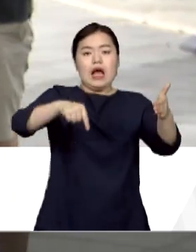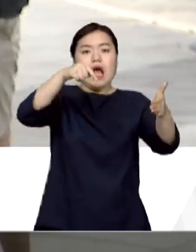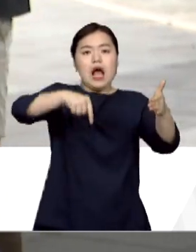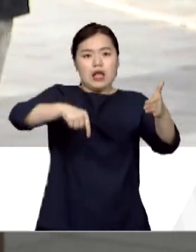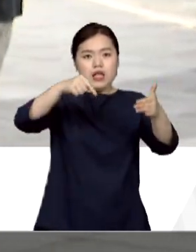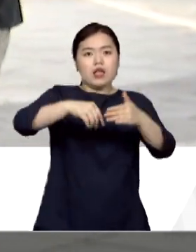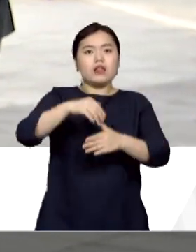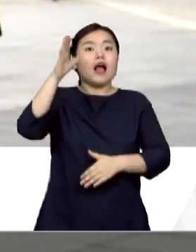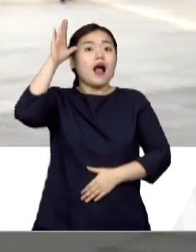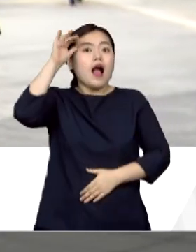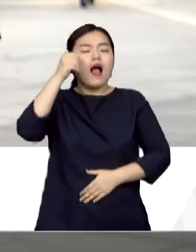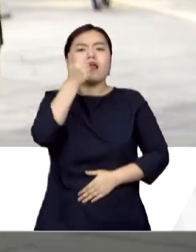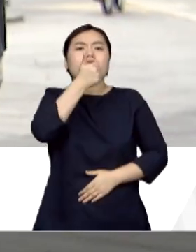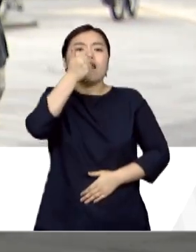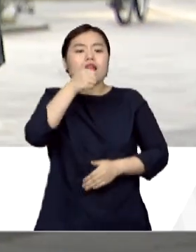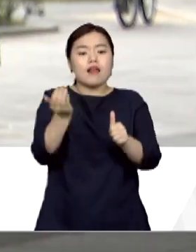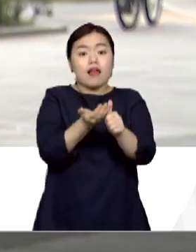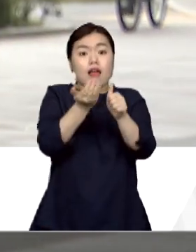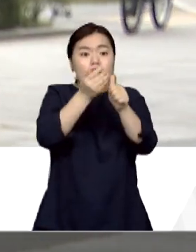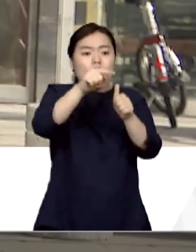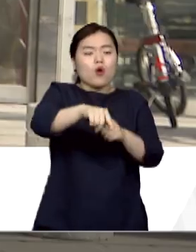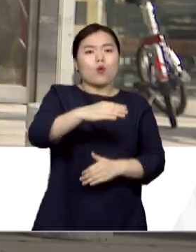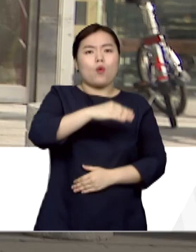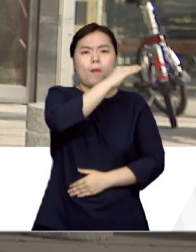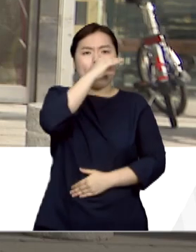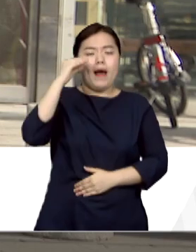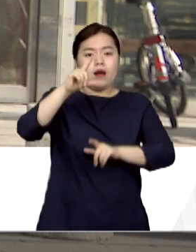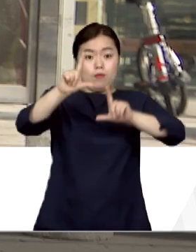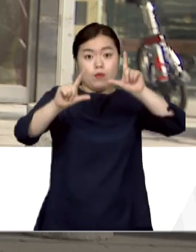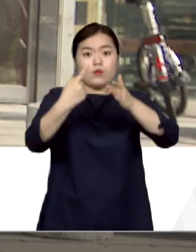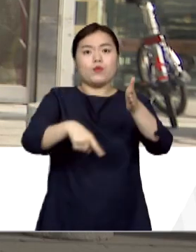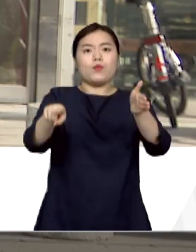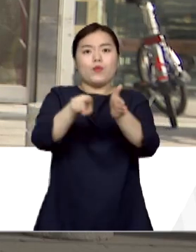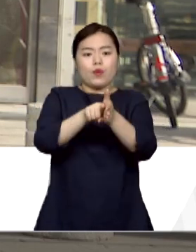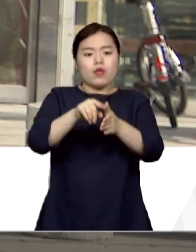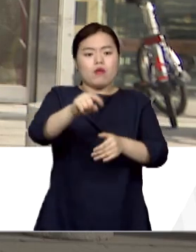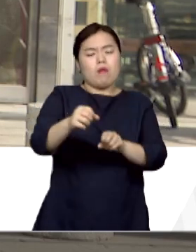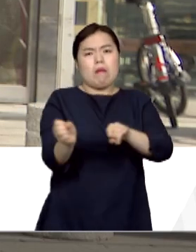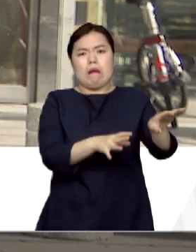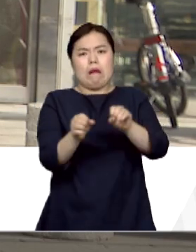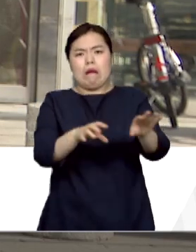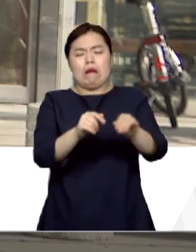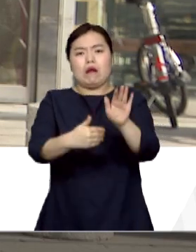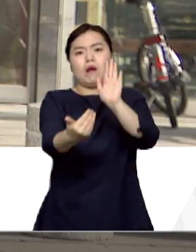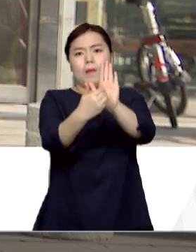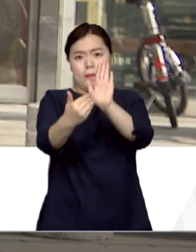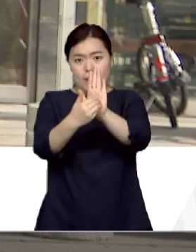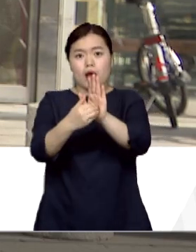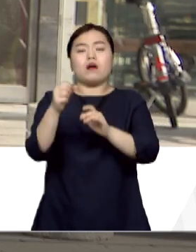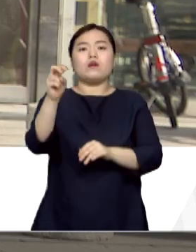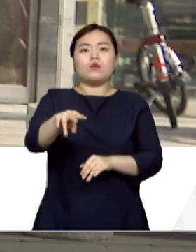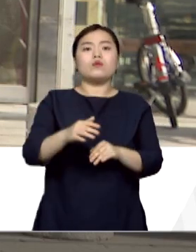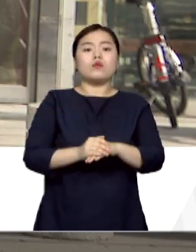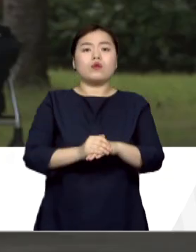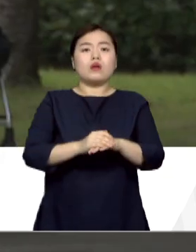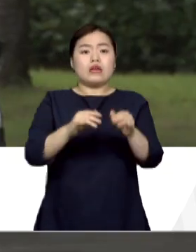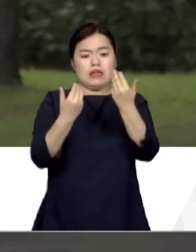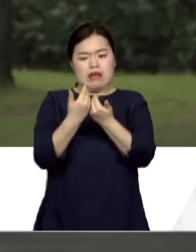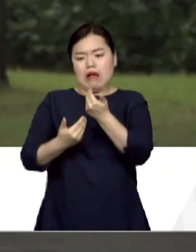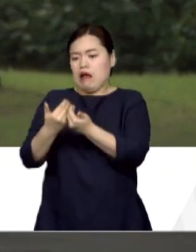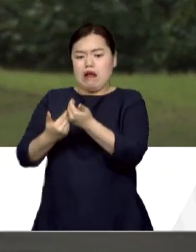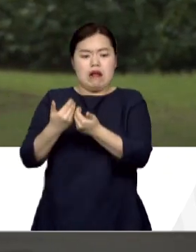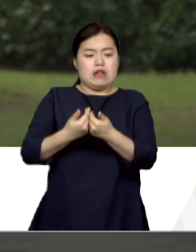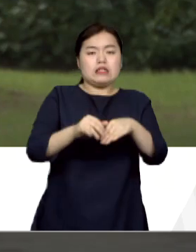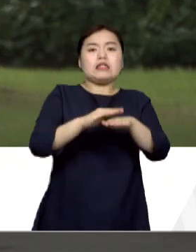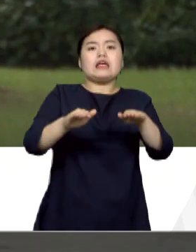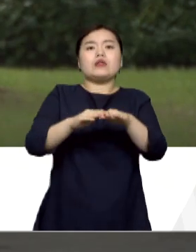우리시는 성숙한 반려동물 문화를 조성해 동물학대, 유실, 유기동물의 발생을 막고 반려인과 비반려인의 갈등을